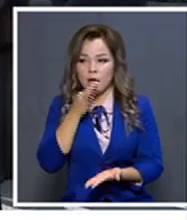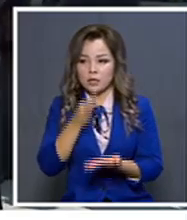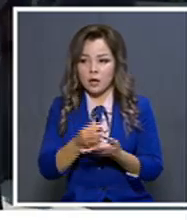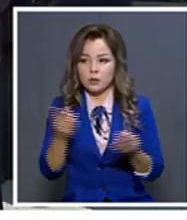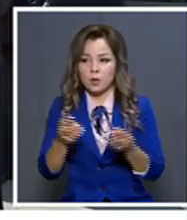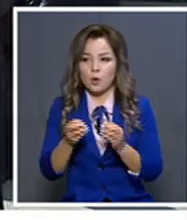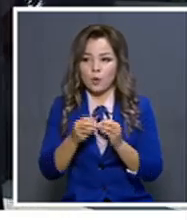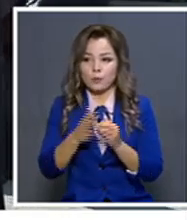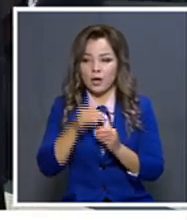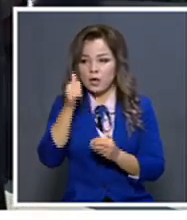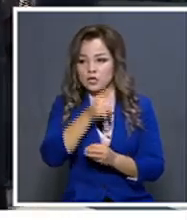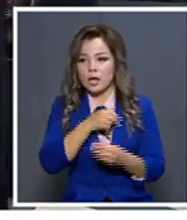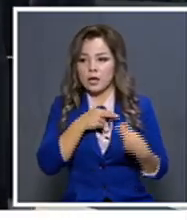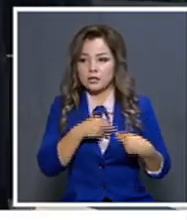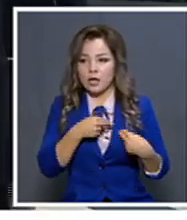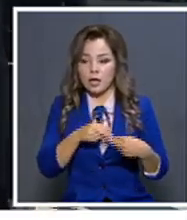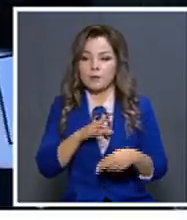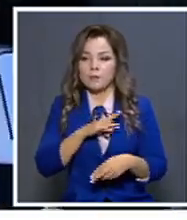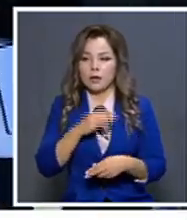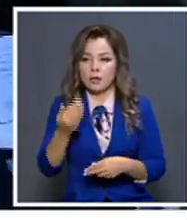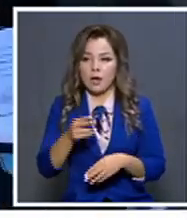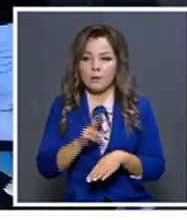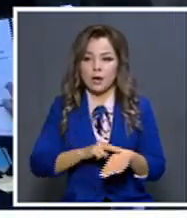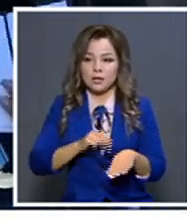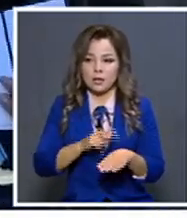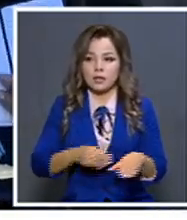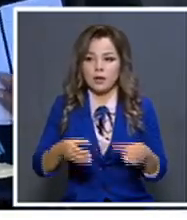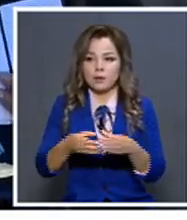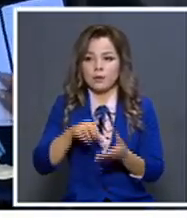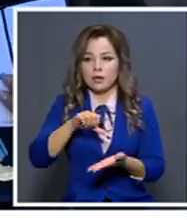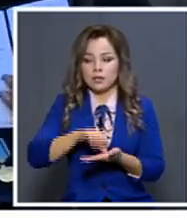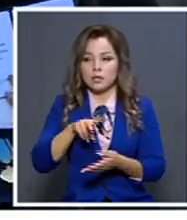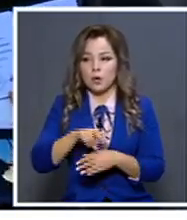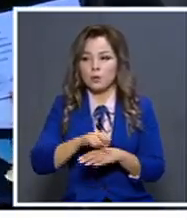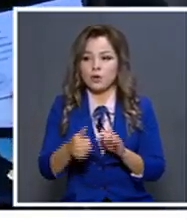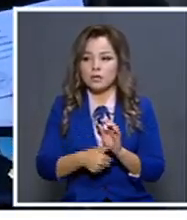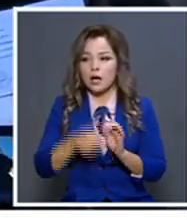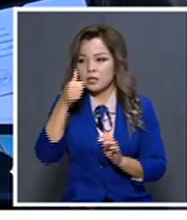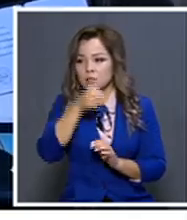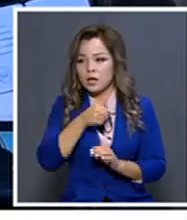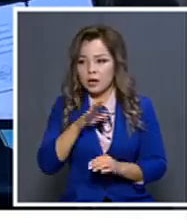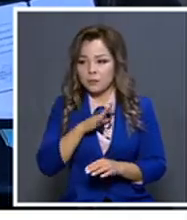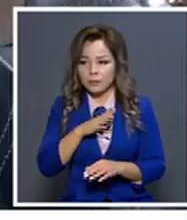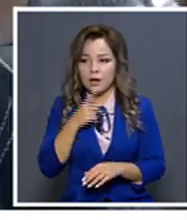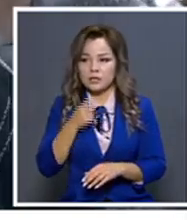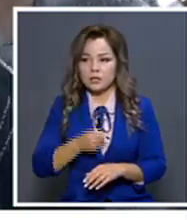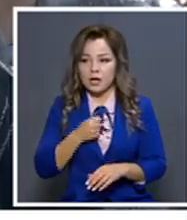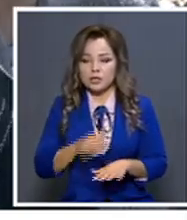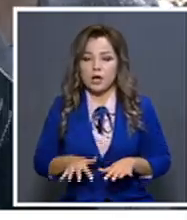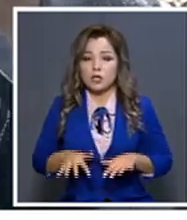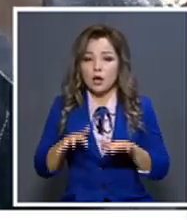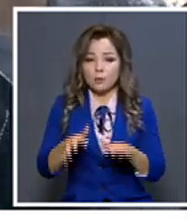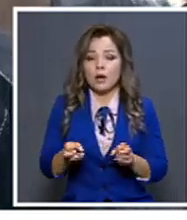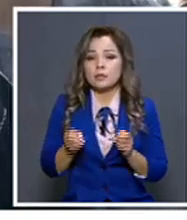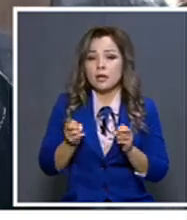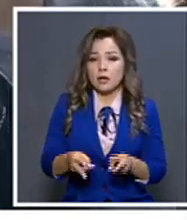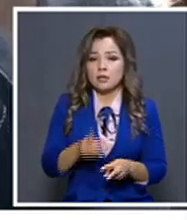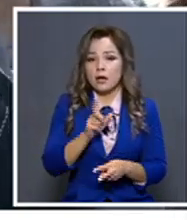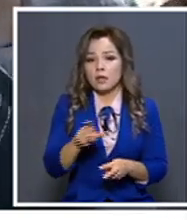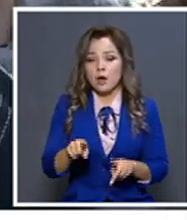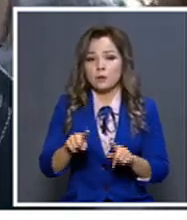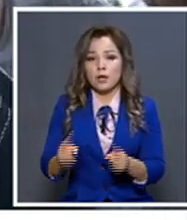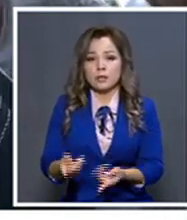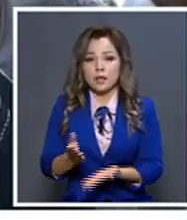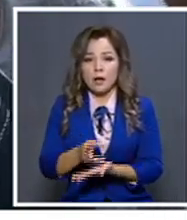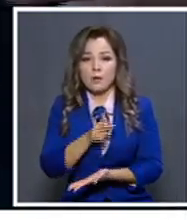Сотталғандардың бірі 15 жылдық еңбек өтілі бар полиция майоры Руслан Исанов. 2016 жылы қарулы шабуыл кезінде экстремистерді ұстағаны үшін ерлігі